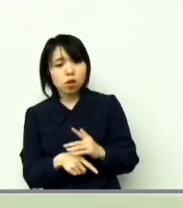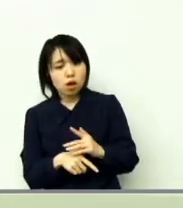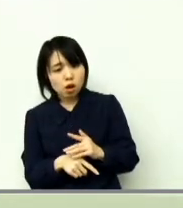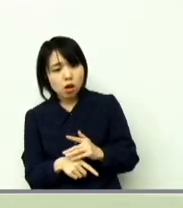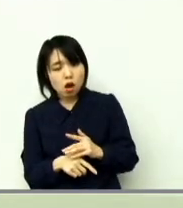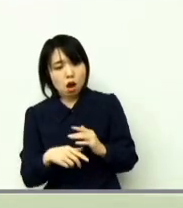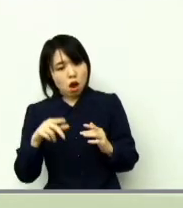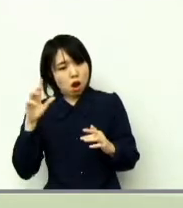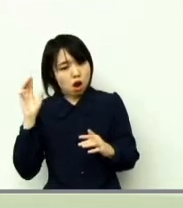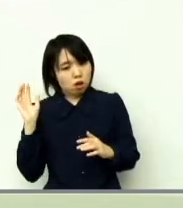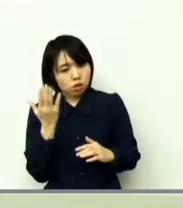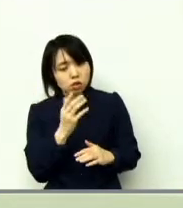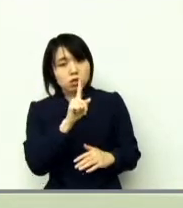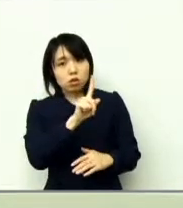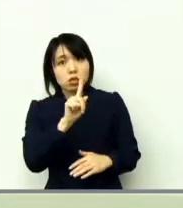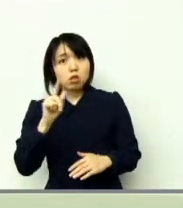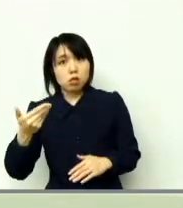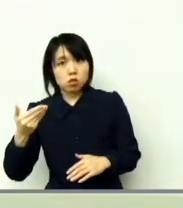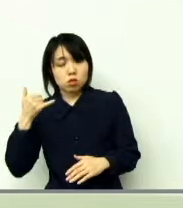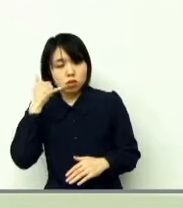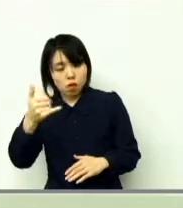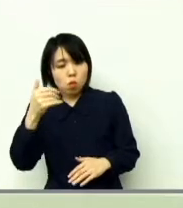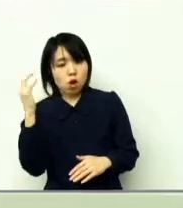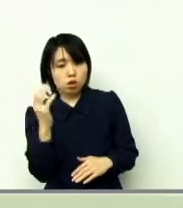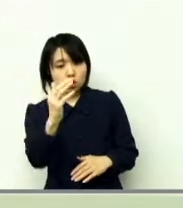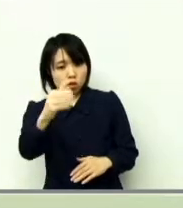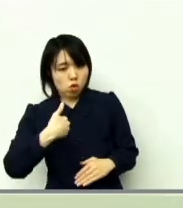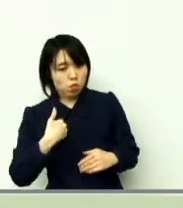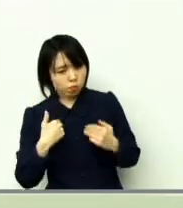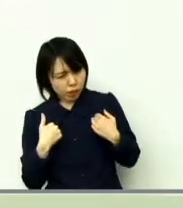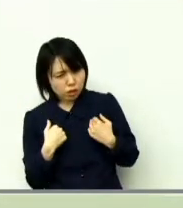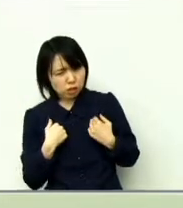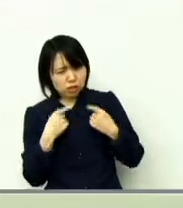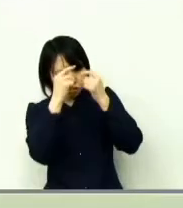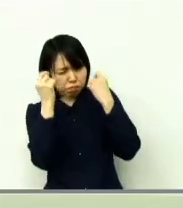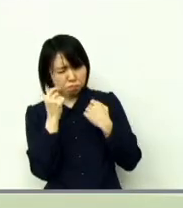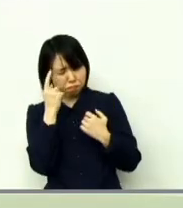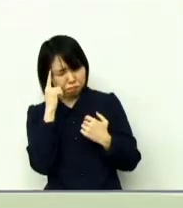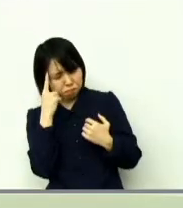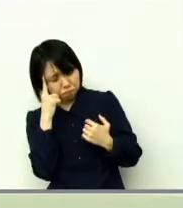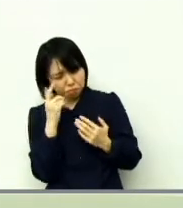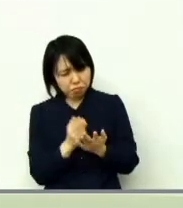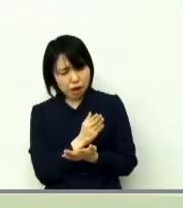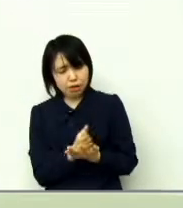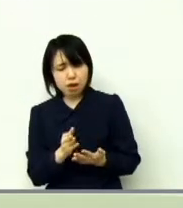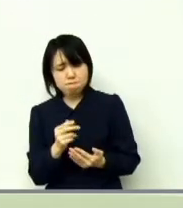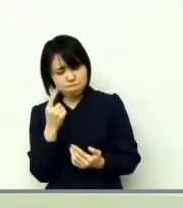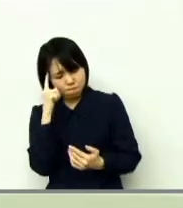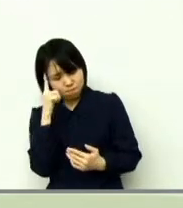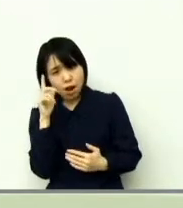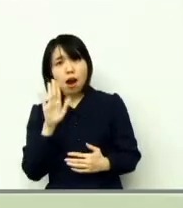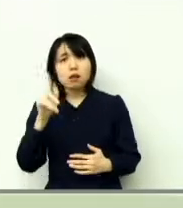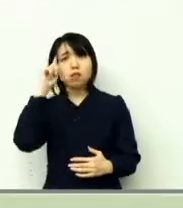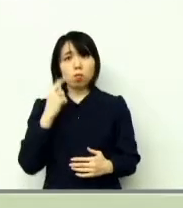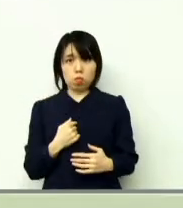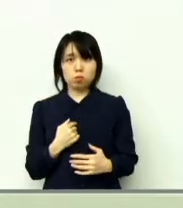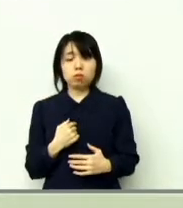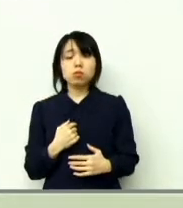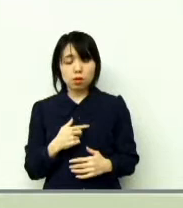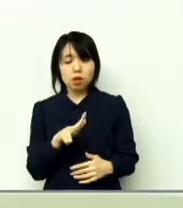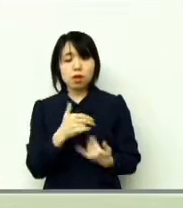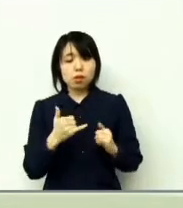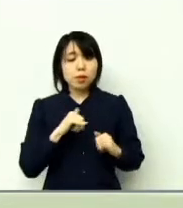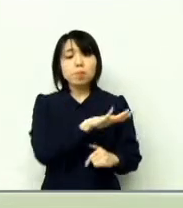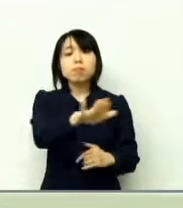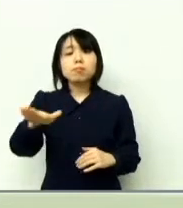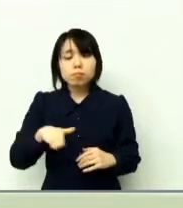で判断することはなかなか難しいものでございます。本当に救急車が必要なときに市民がためらうことなく要